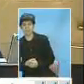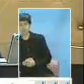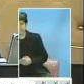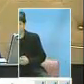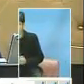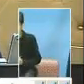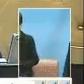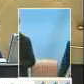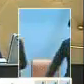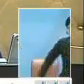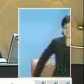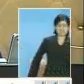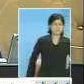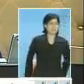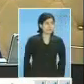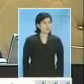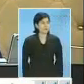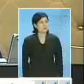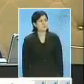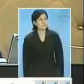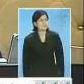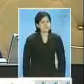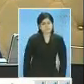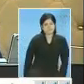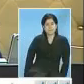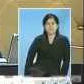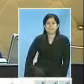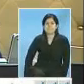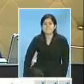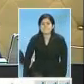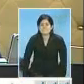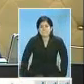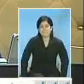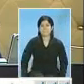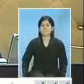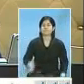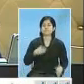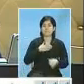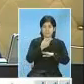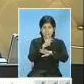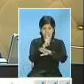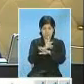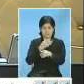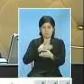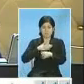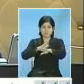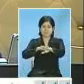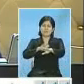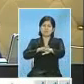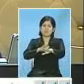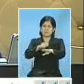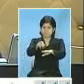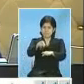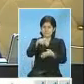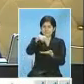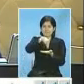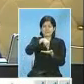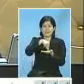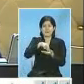ก็ผมเห็นท่านสุนัยอภิปรายไปผมก็เลยตักเตือนเผอิญท่านยืนขึ้นตอนผม